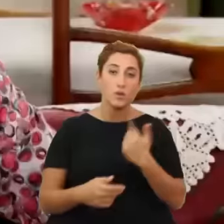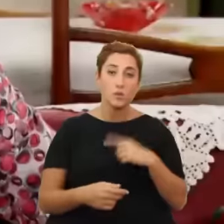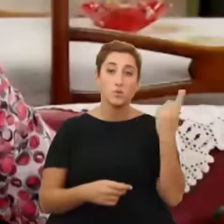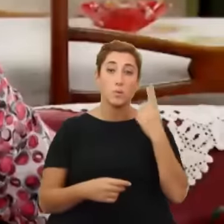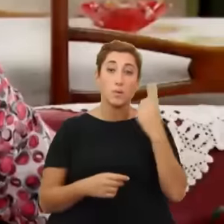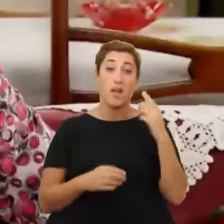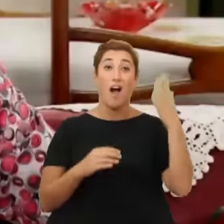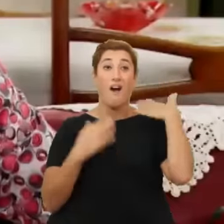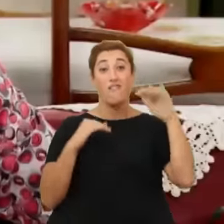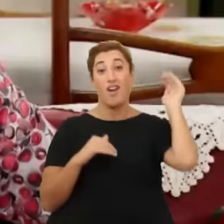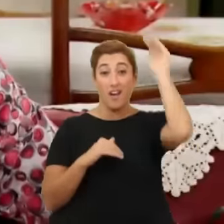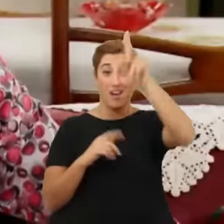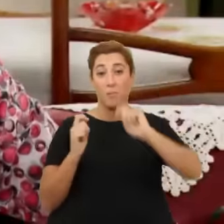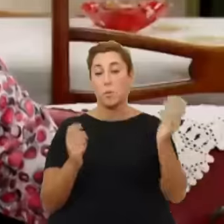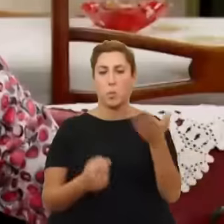bahsediyorsun? Bir de hava trafiğine çıkacağım.